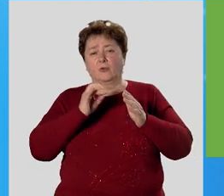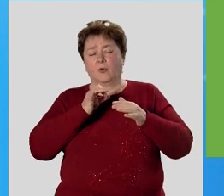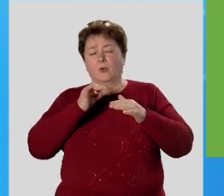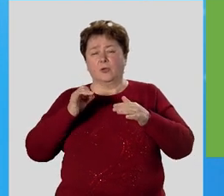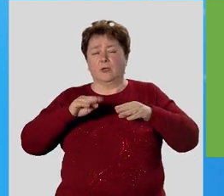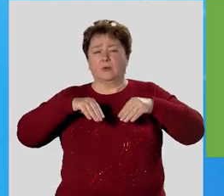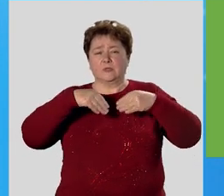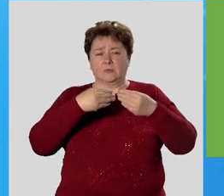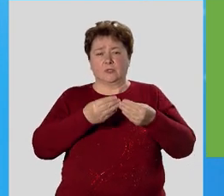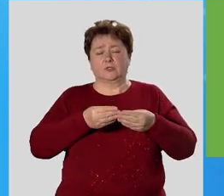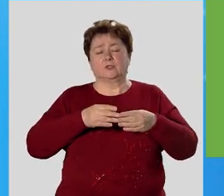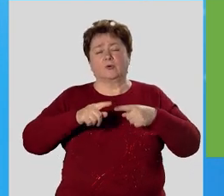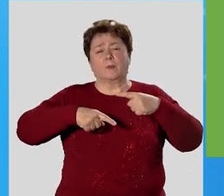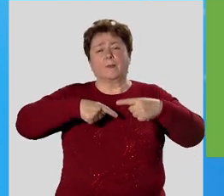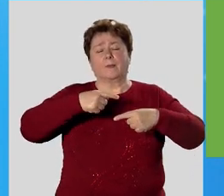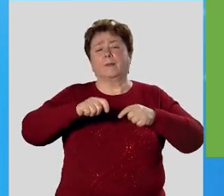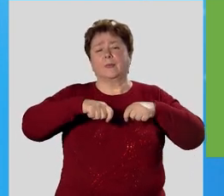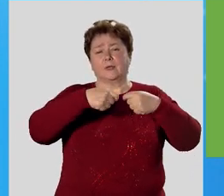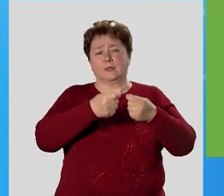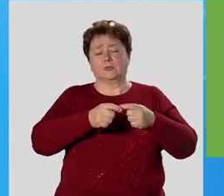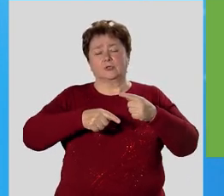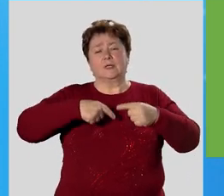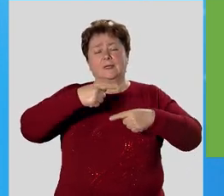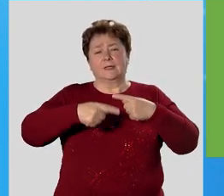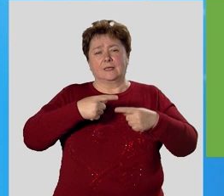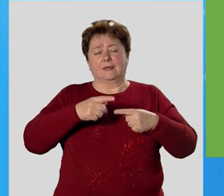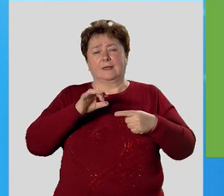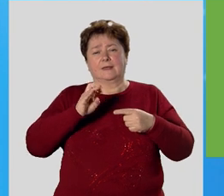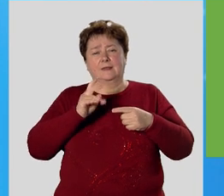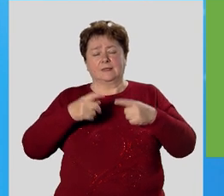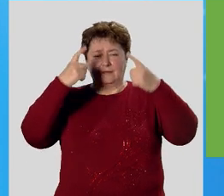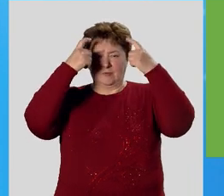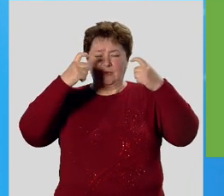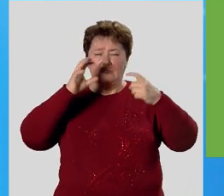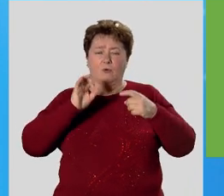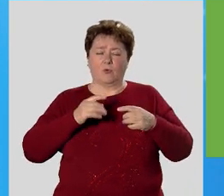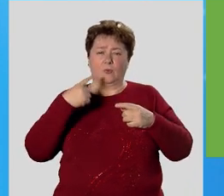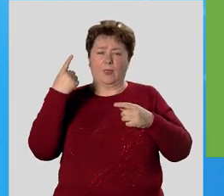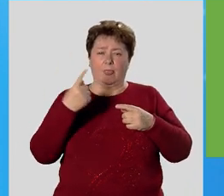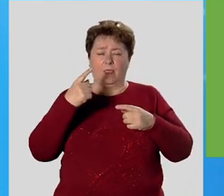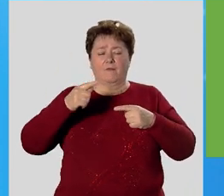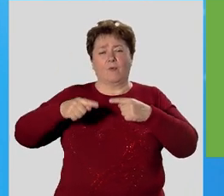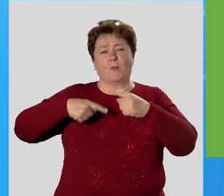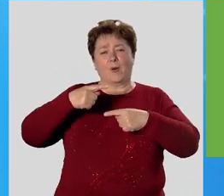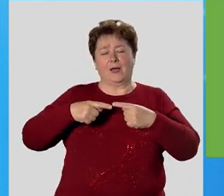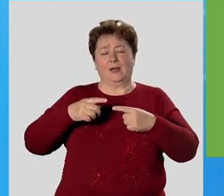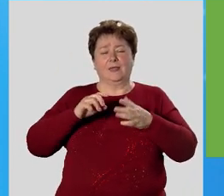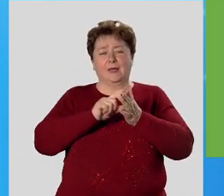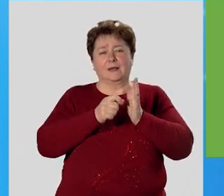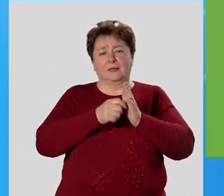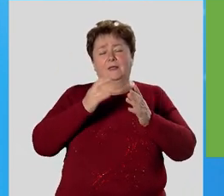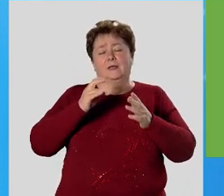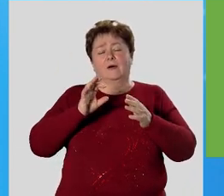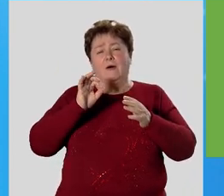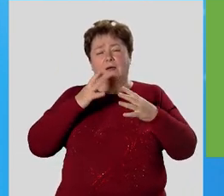и обеспечивают передачу наследственной информации от одного поколения клеток